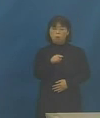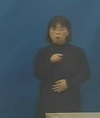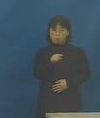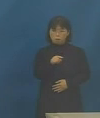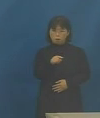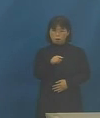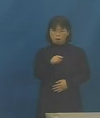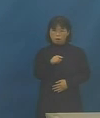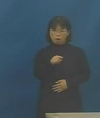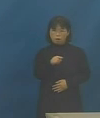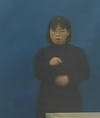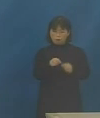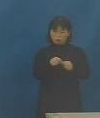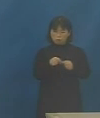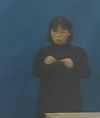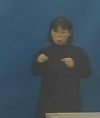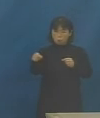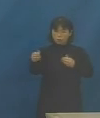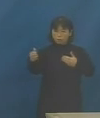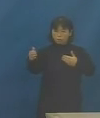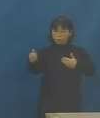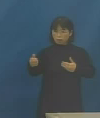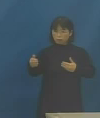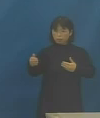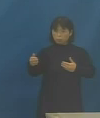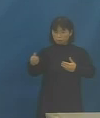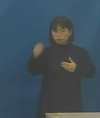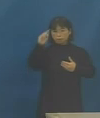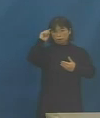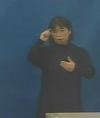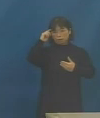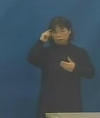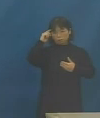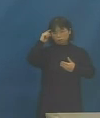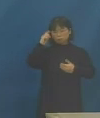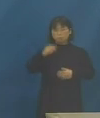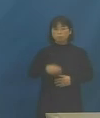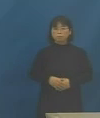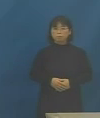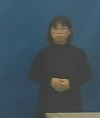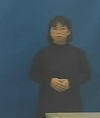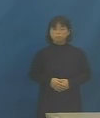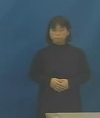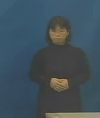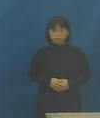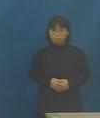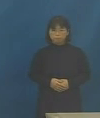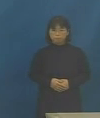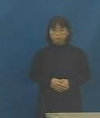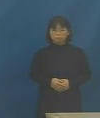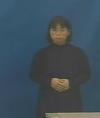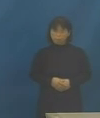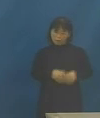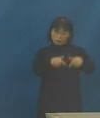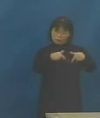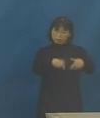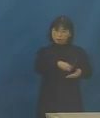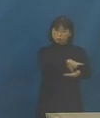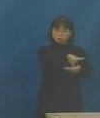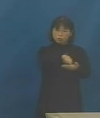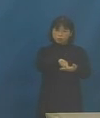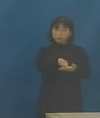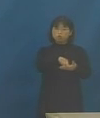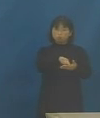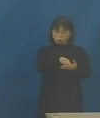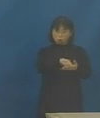ちょっと長期的なスパンでへとってますがええまあ長期的なスパンで取りますと西部地区の居住地